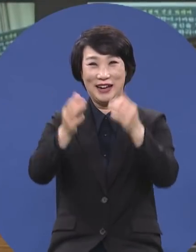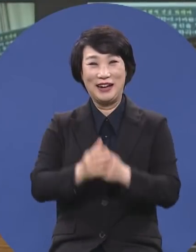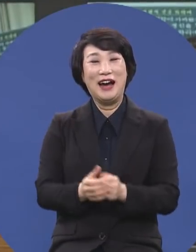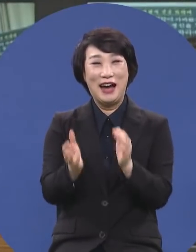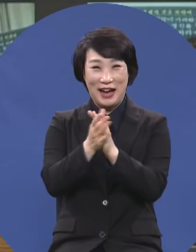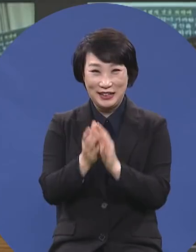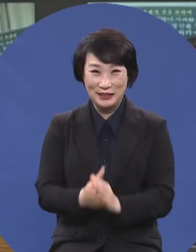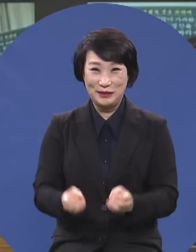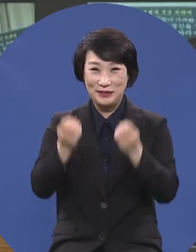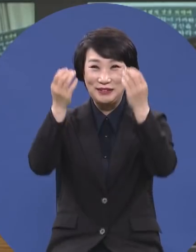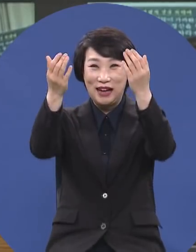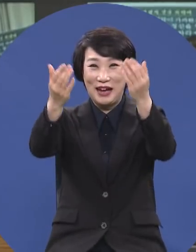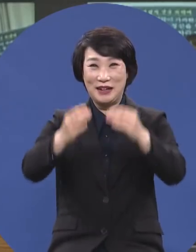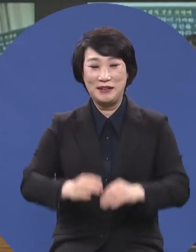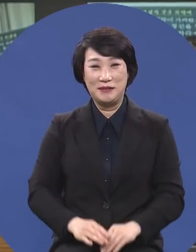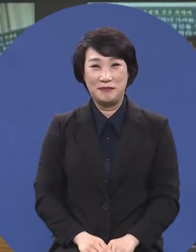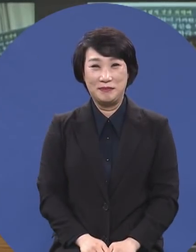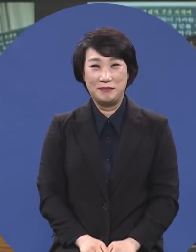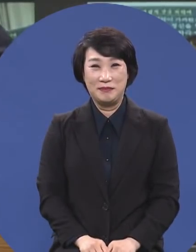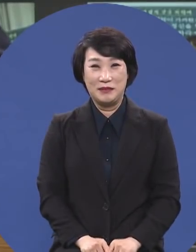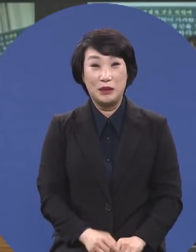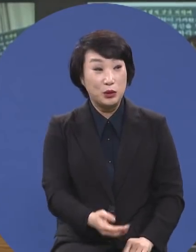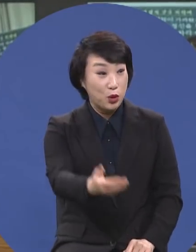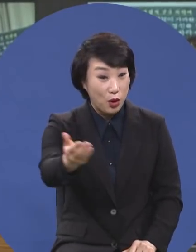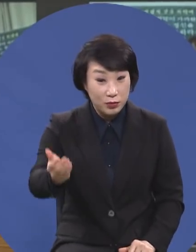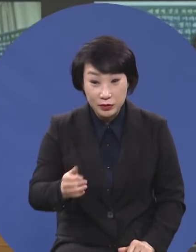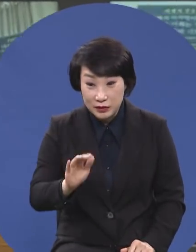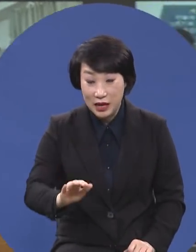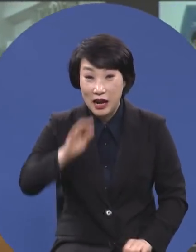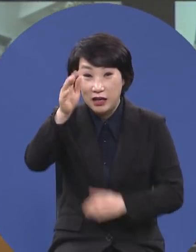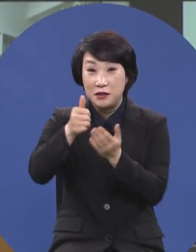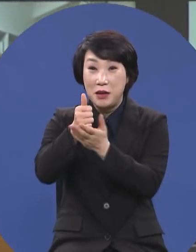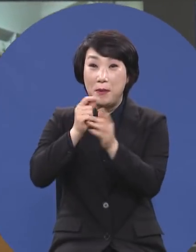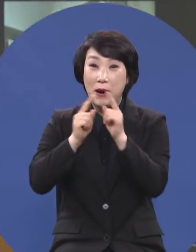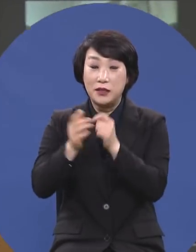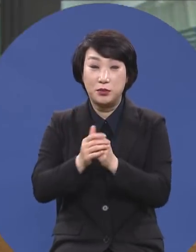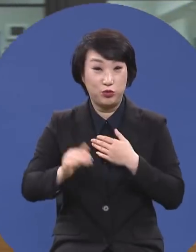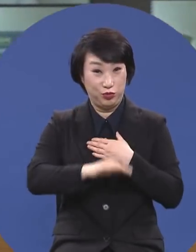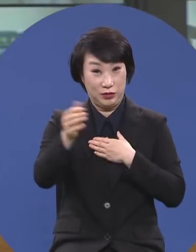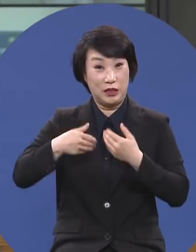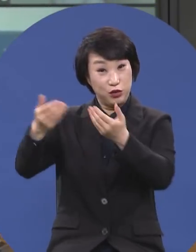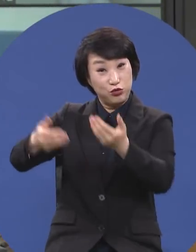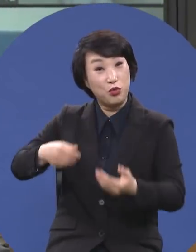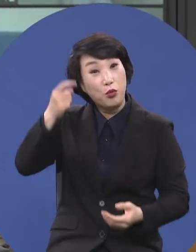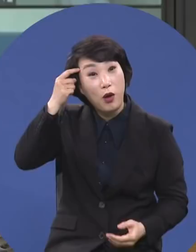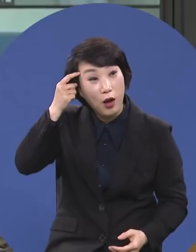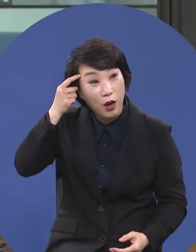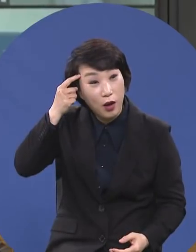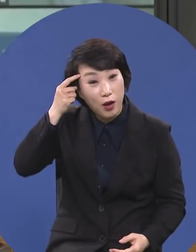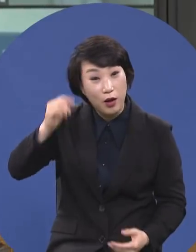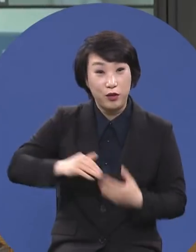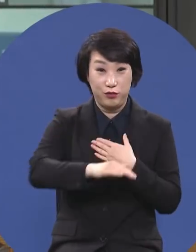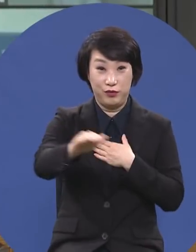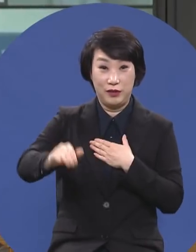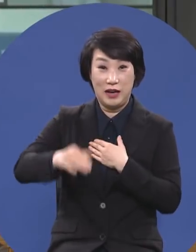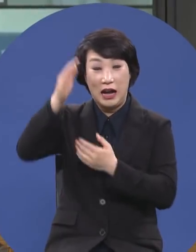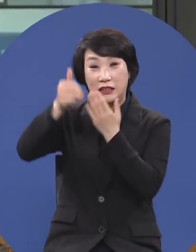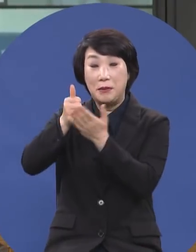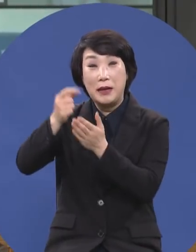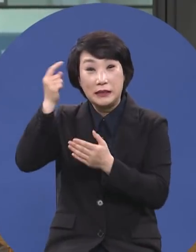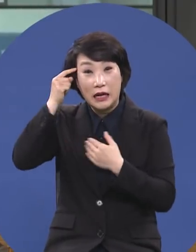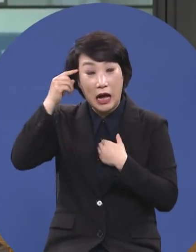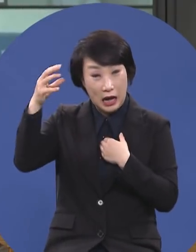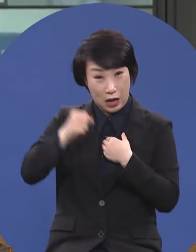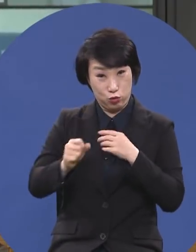할렐루야, 할렐루야. 여러분, 하나님 말씀을 왜 우리에게 주십니까? 우리가 하나님의